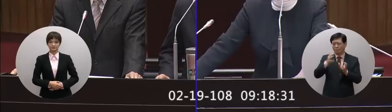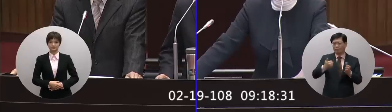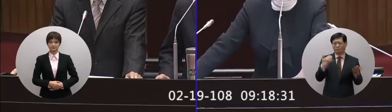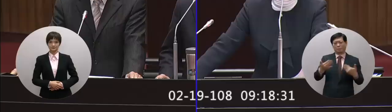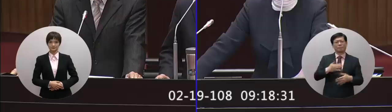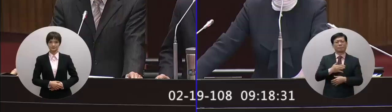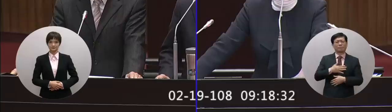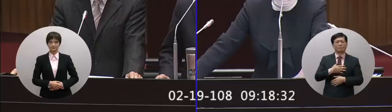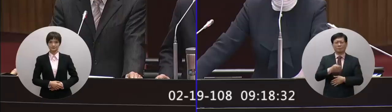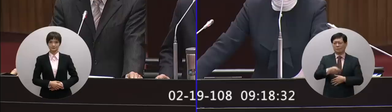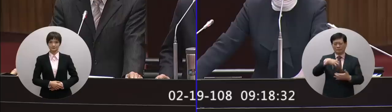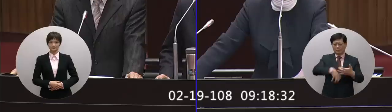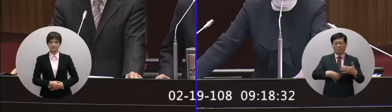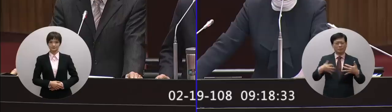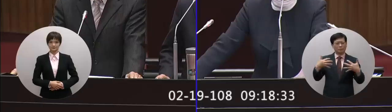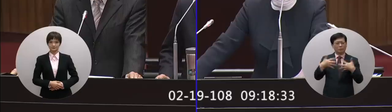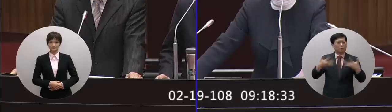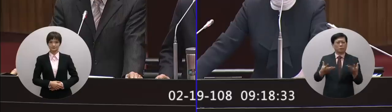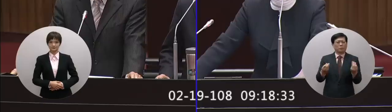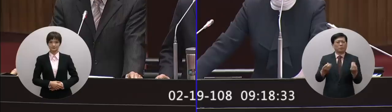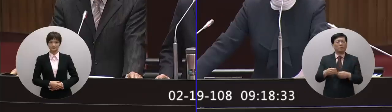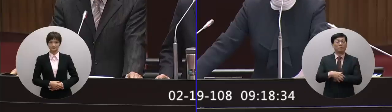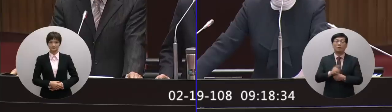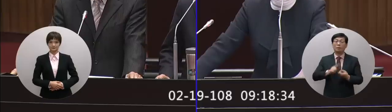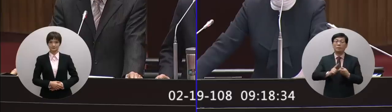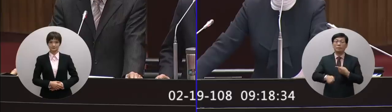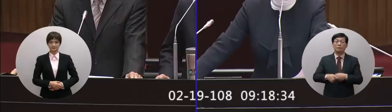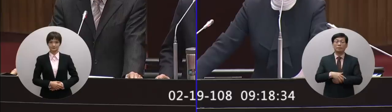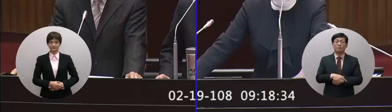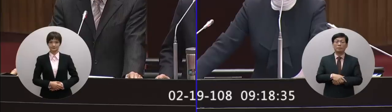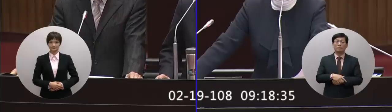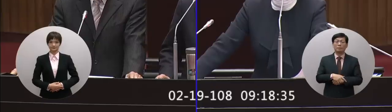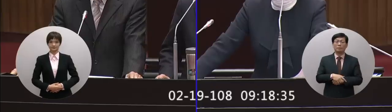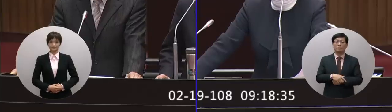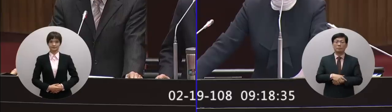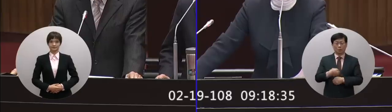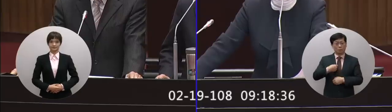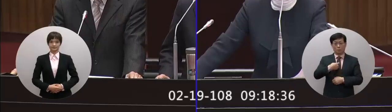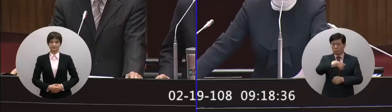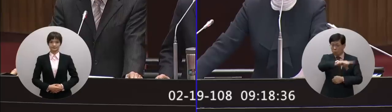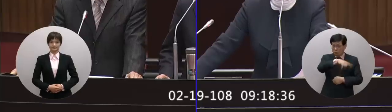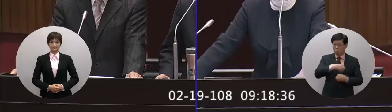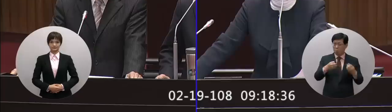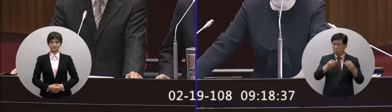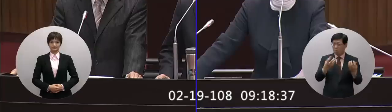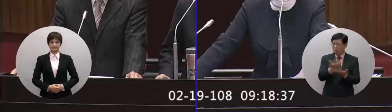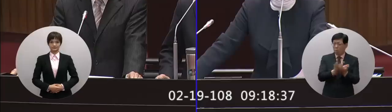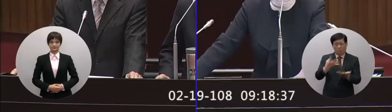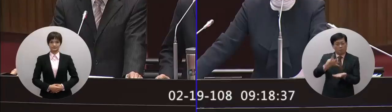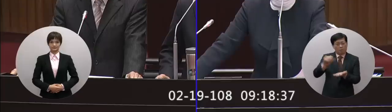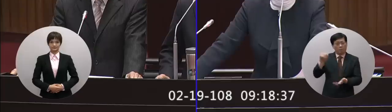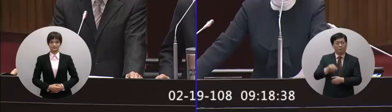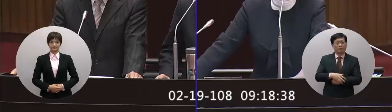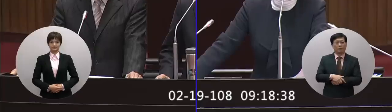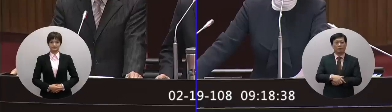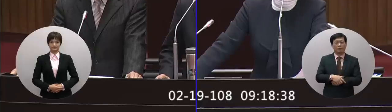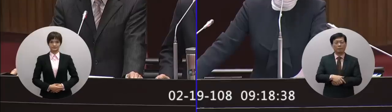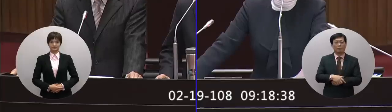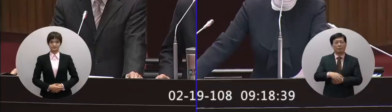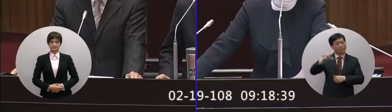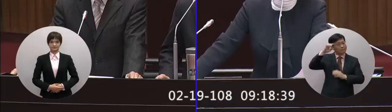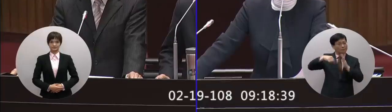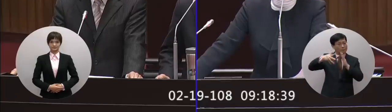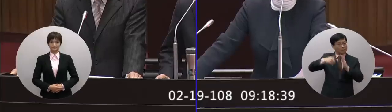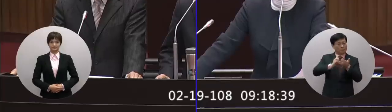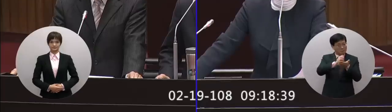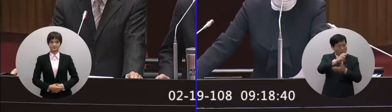楚知道了，没有很多的争议啦，是吧？其实我们私底下协调过非常多次了，所以跟苏院